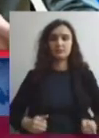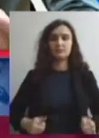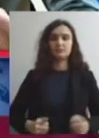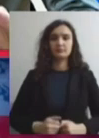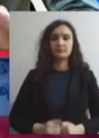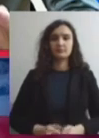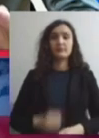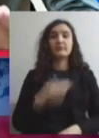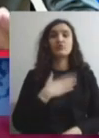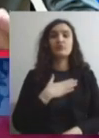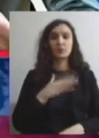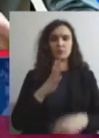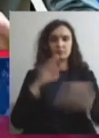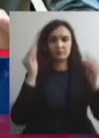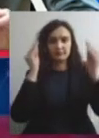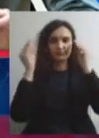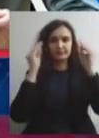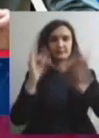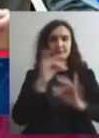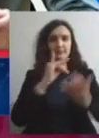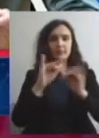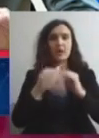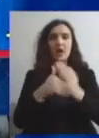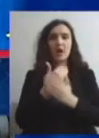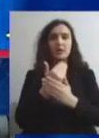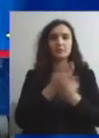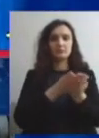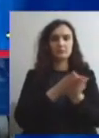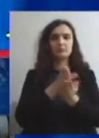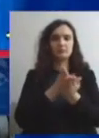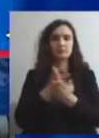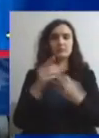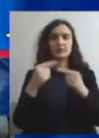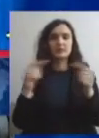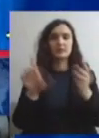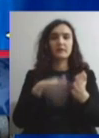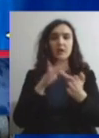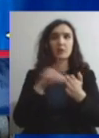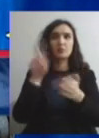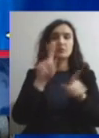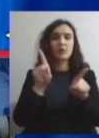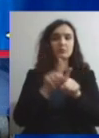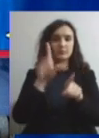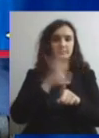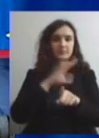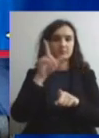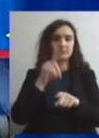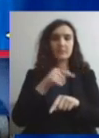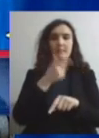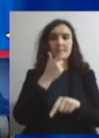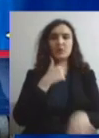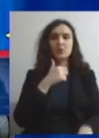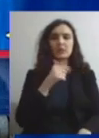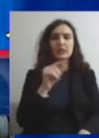ჩვენ განვიხილეთ არა ერთი ახალი მიდგომა, რომელიც სხვადასხვა ქვეყანაში იქნა გამოყენებული, ასევე